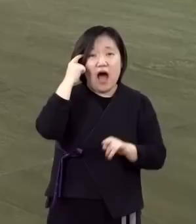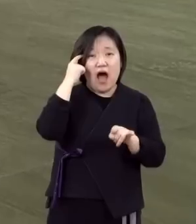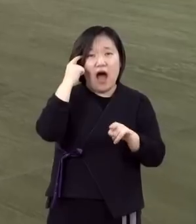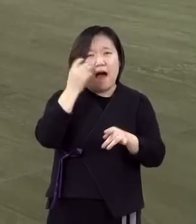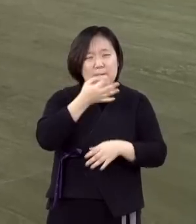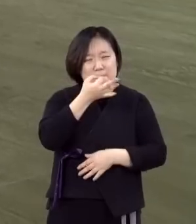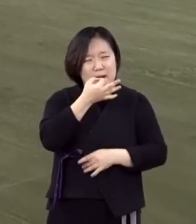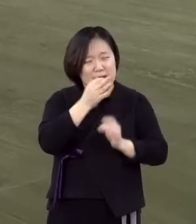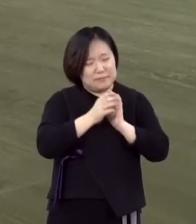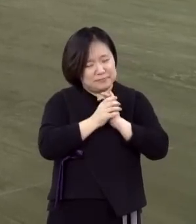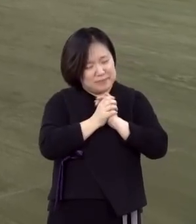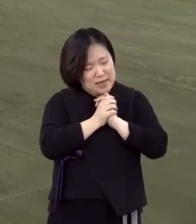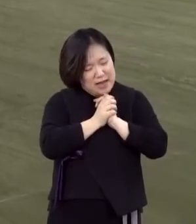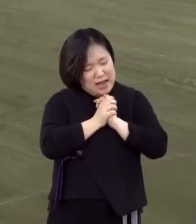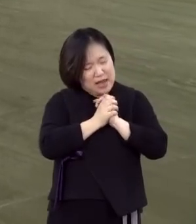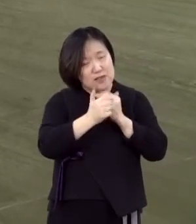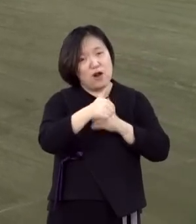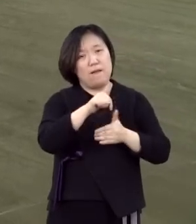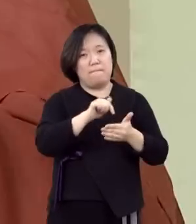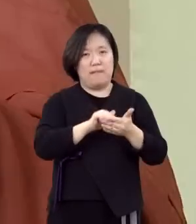간절했을지짐작할수있다.